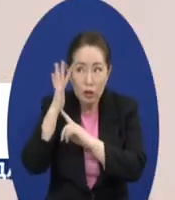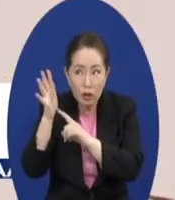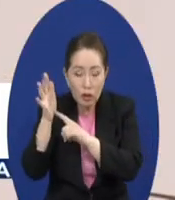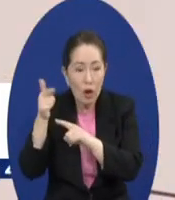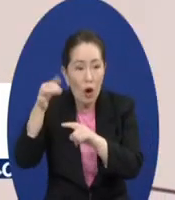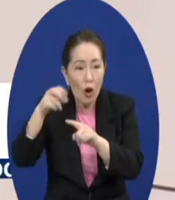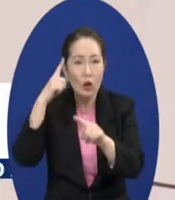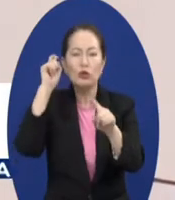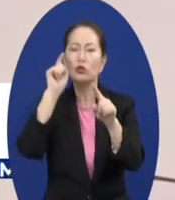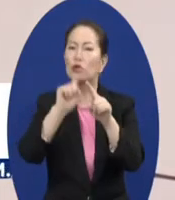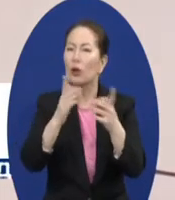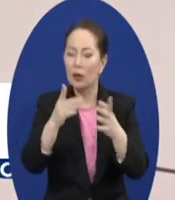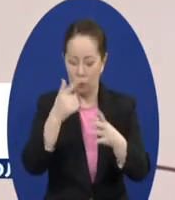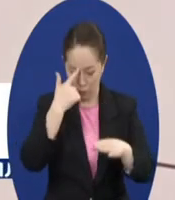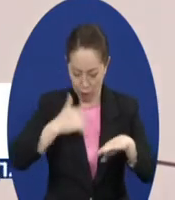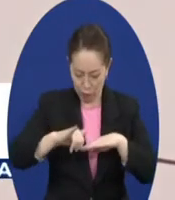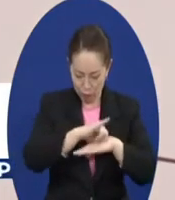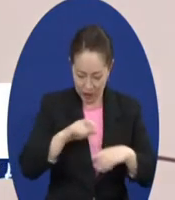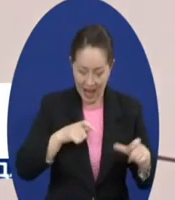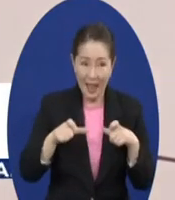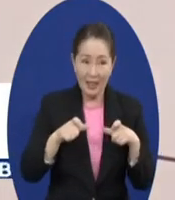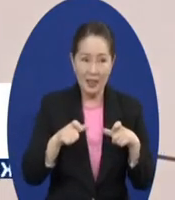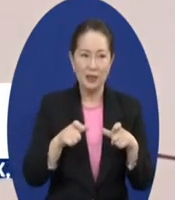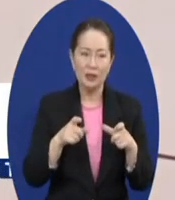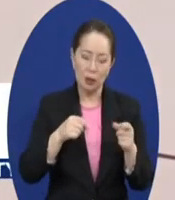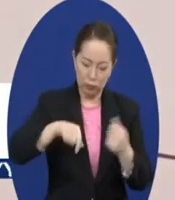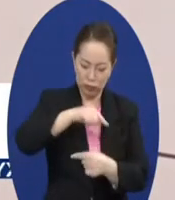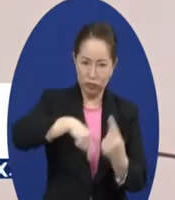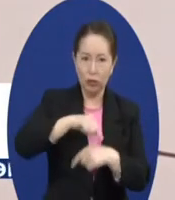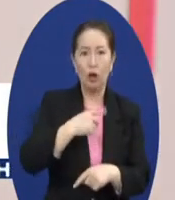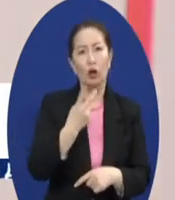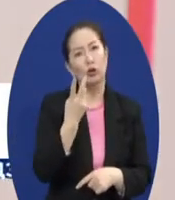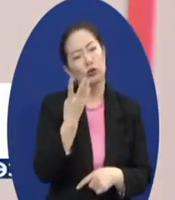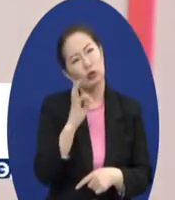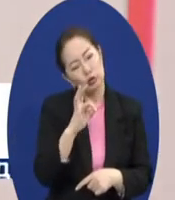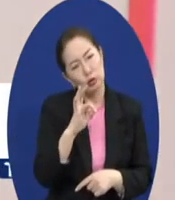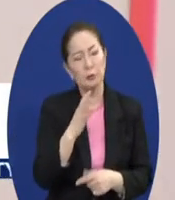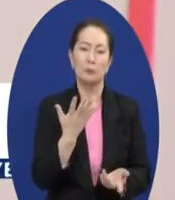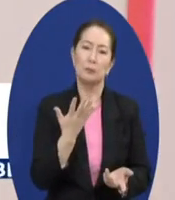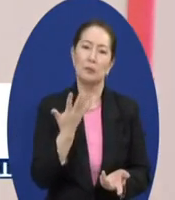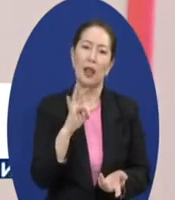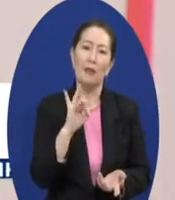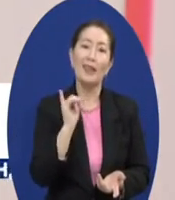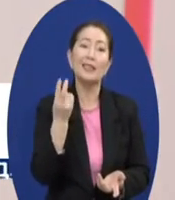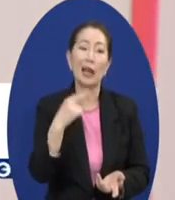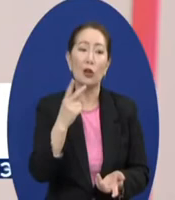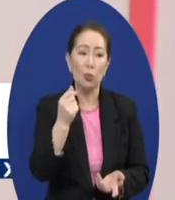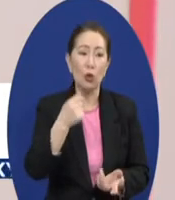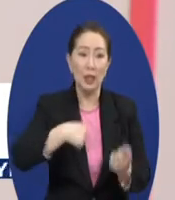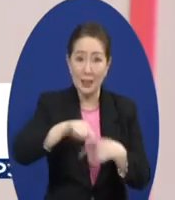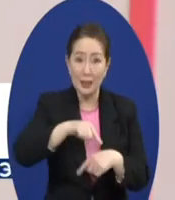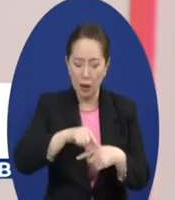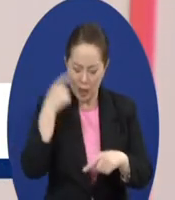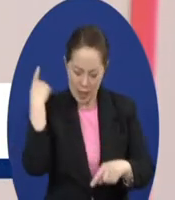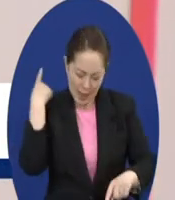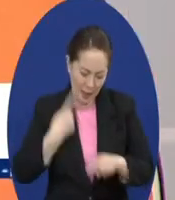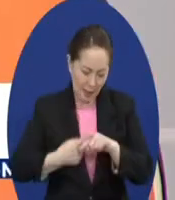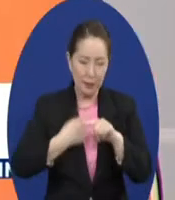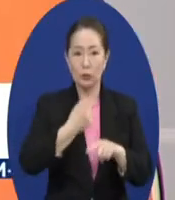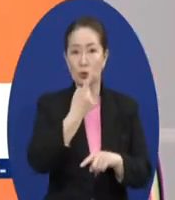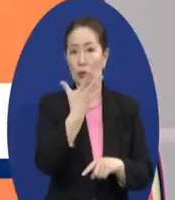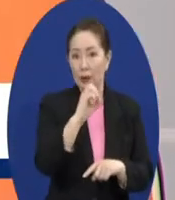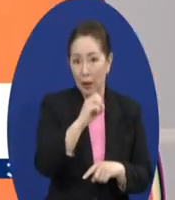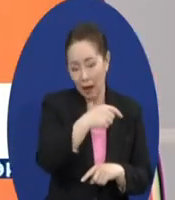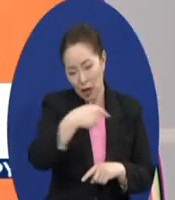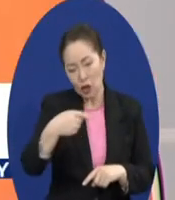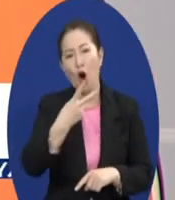эдийн засгийн багтаамж 40-50 их найд төгрөгл байдаг жилд. Энийг бид нар 150-200 их найд төгрөгт